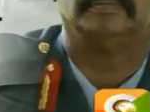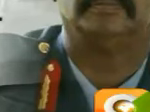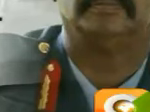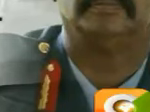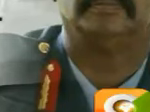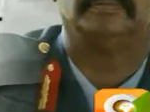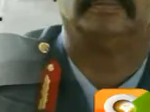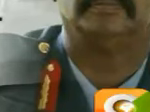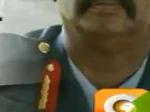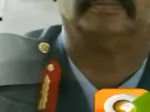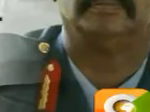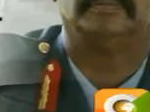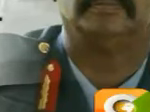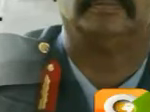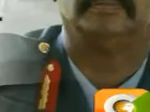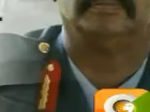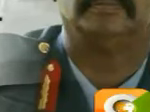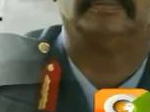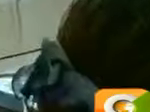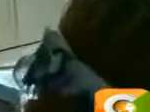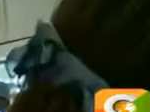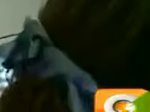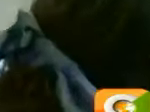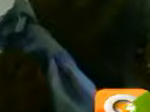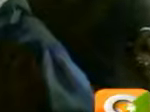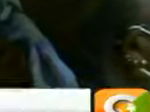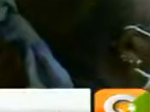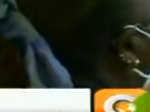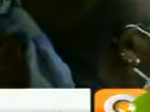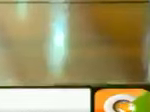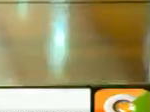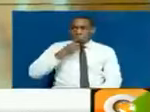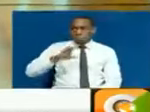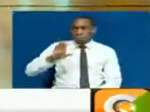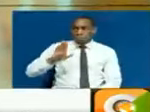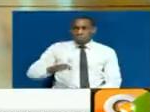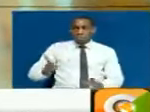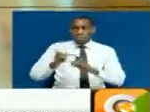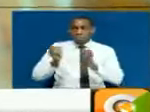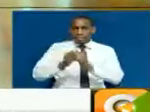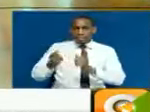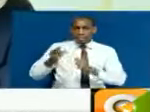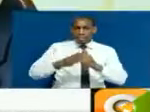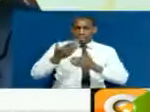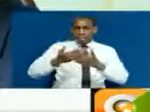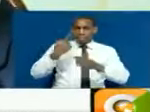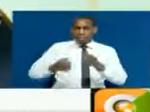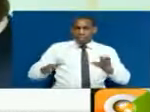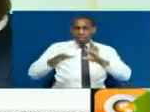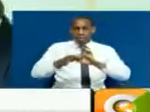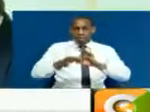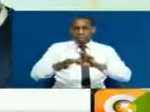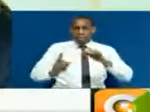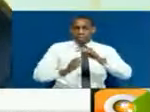katiba na taratibu za teuzi kama hizo kuwekwa bayana. Badi aliapishwa tarehe 10 mwezi Septemba mwaka jana na kujumuishwa